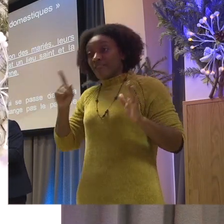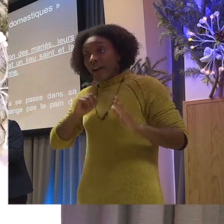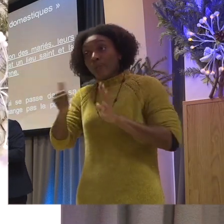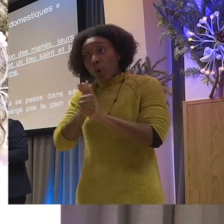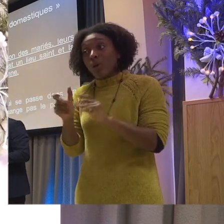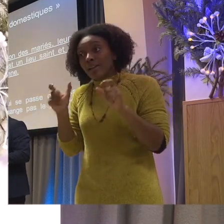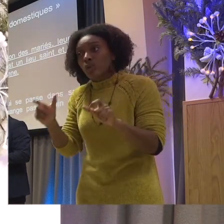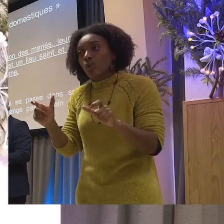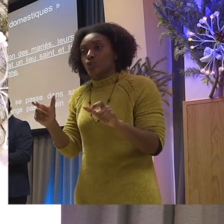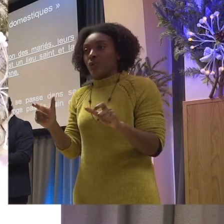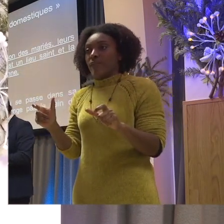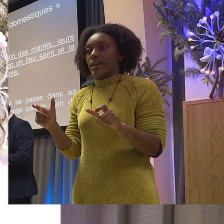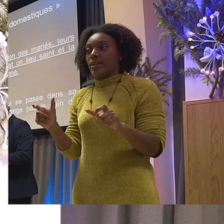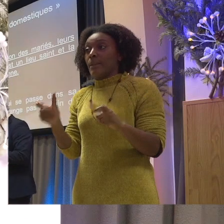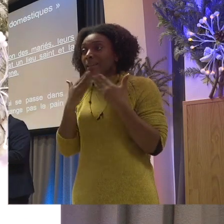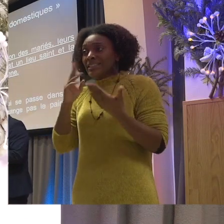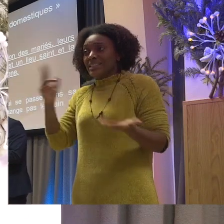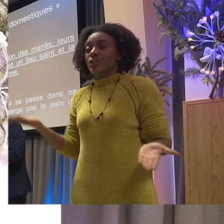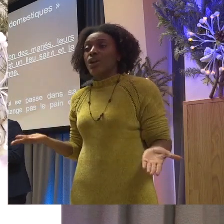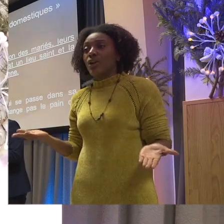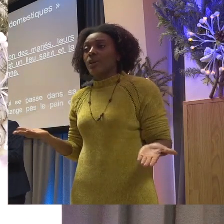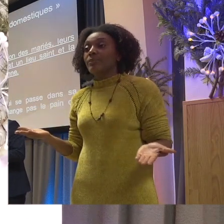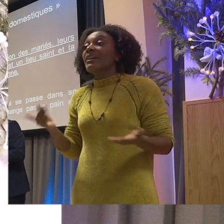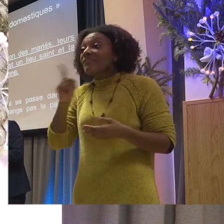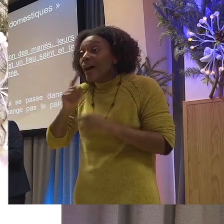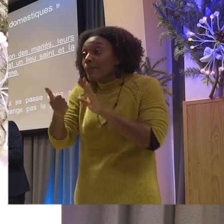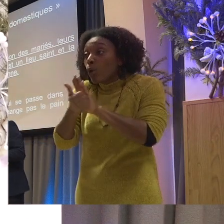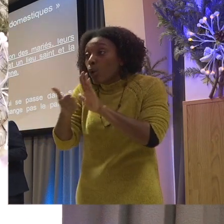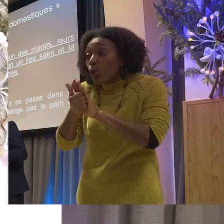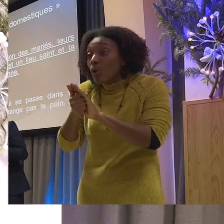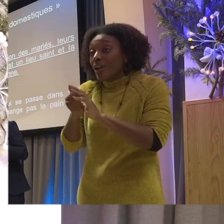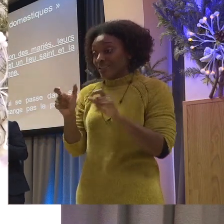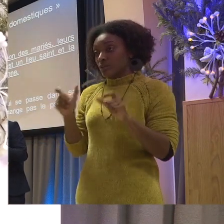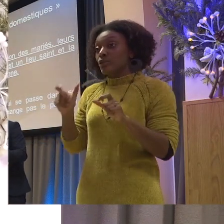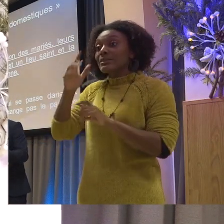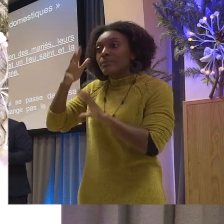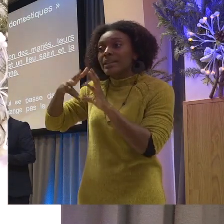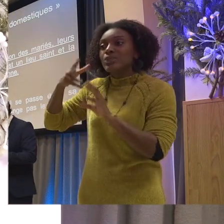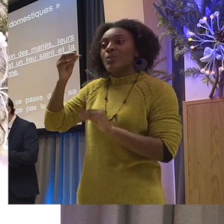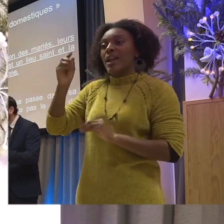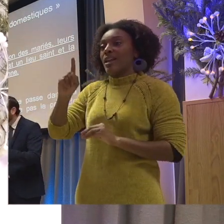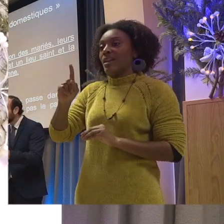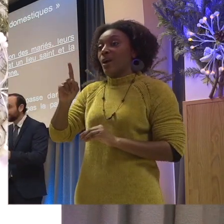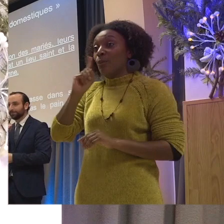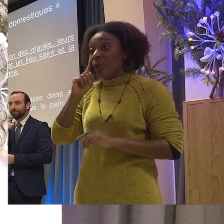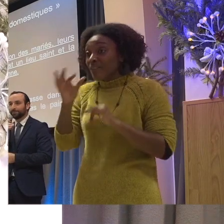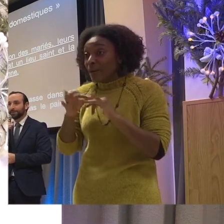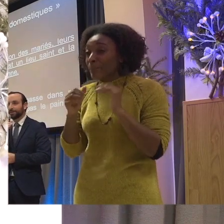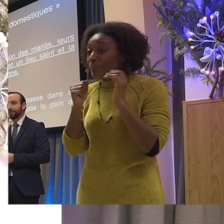Merci Seigneur. Une femme a cette rôle de gardienne spirituelle parce que ta femme, mon frère, intercède pour